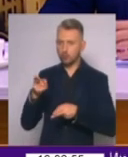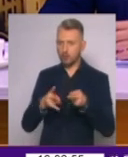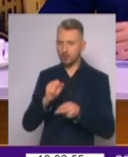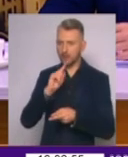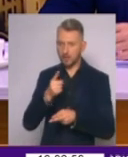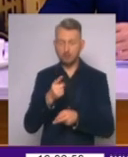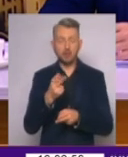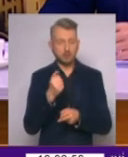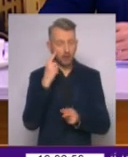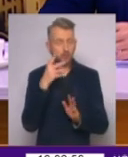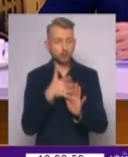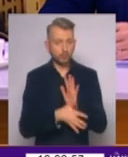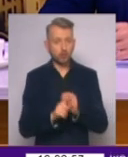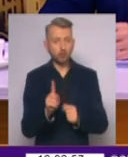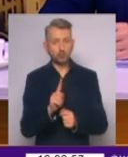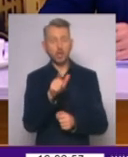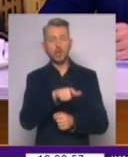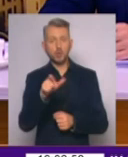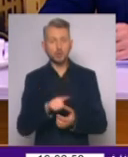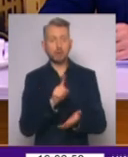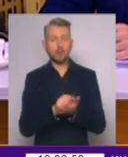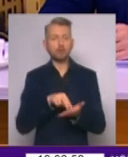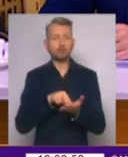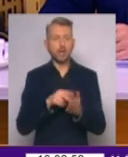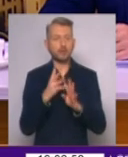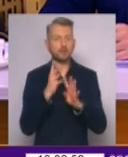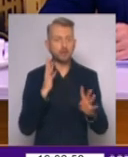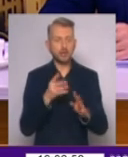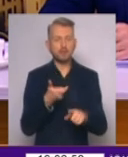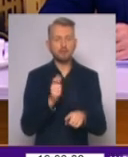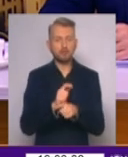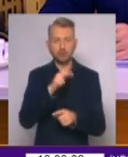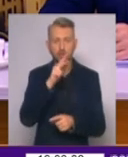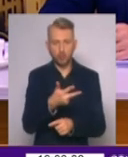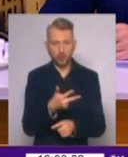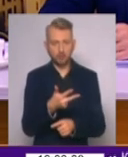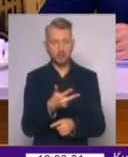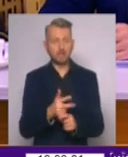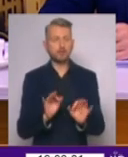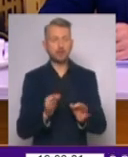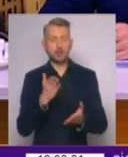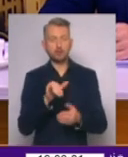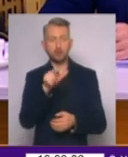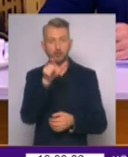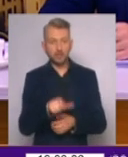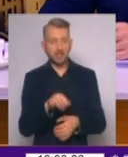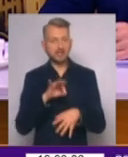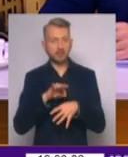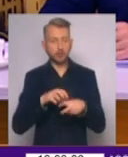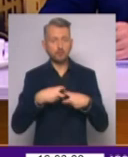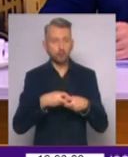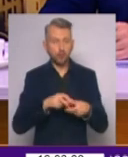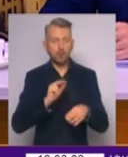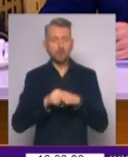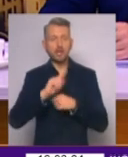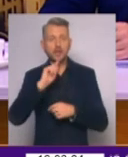цілком зрозуміло, і цілком зрозуміло, що люди мають стояти в черзі більше 3 років. Так. Звичайно, якщо у людини захворів суглоб, то вже через